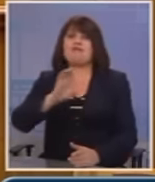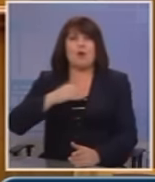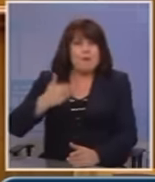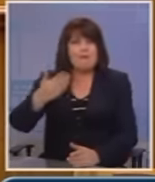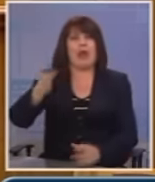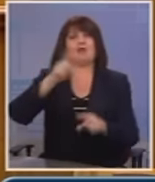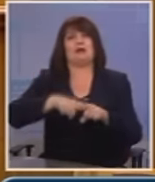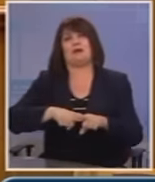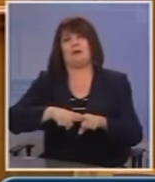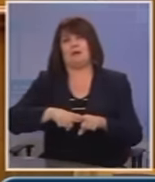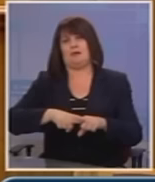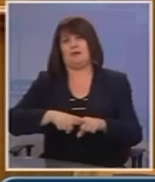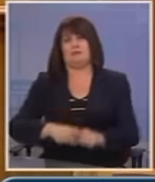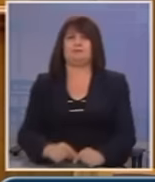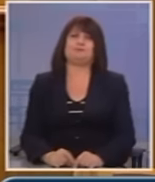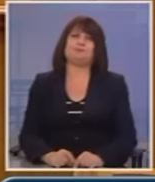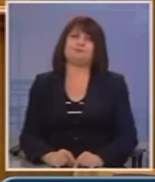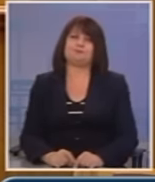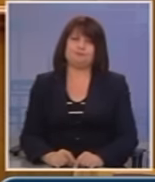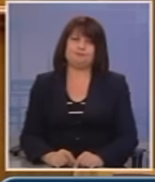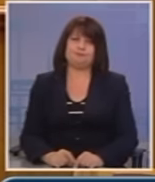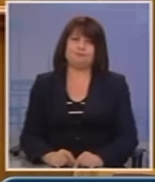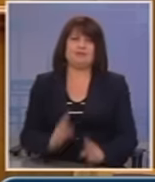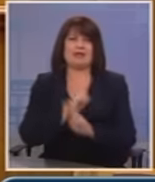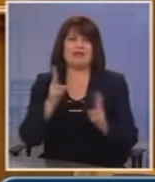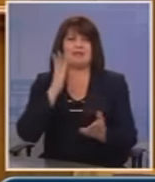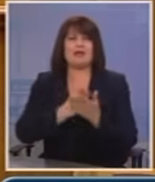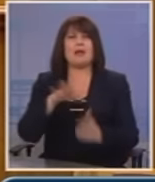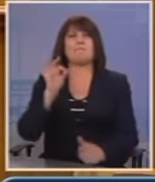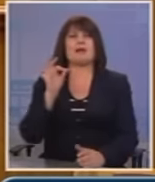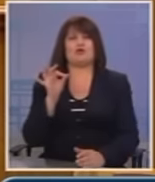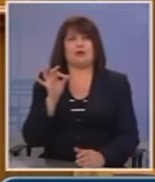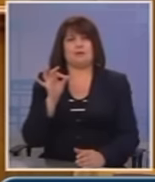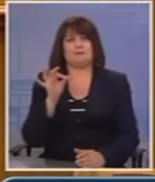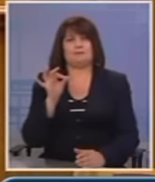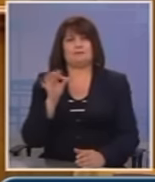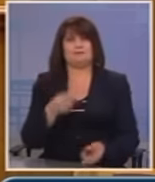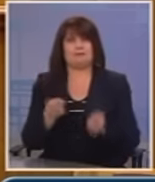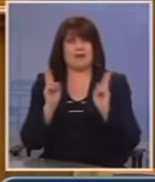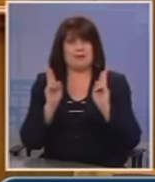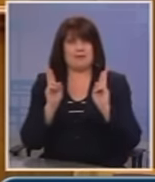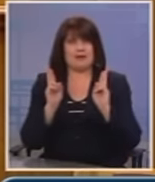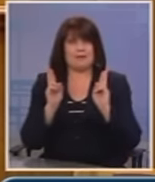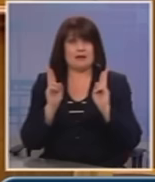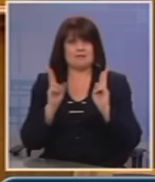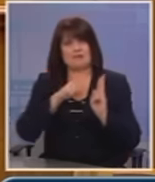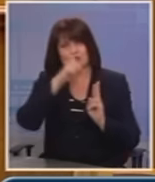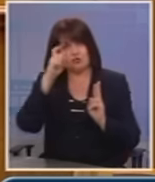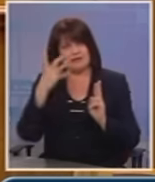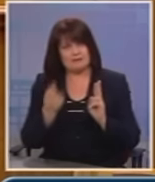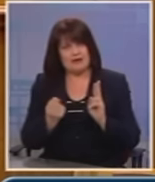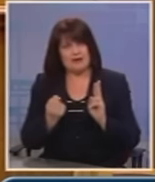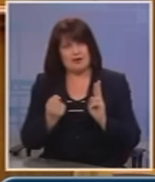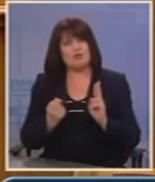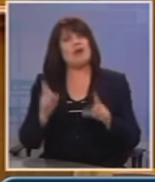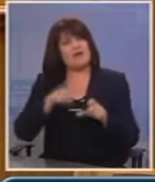της χώρας. Να κάνουν μια καθαρή επιλογή. Η ελπίδα, παρά τις δυσκολίες, είναι